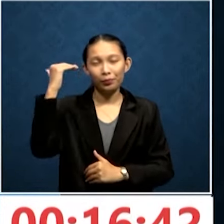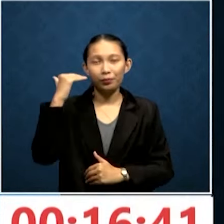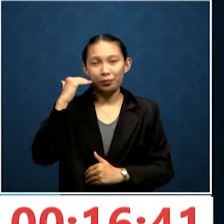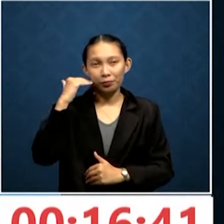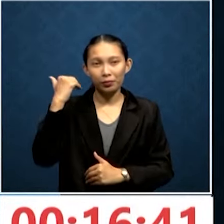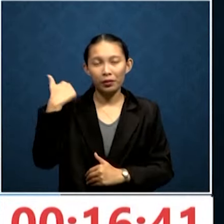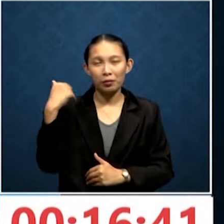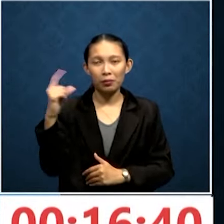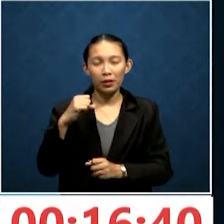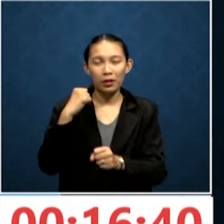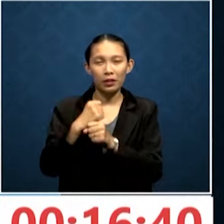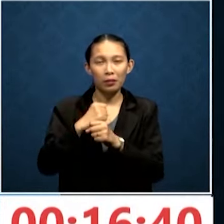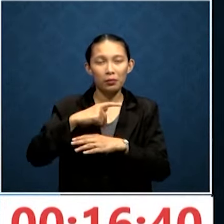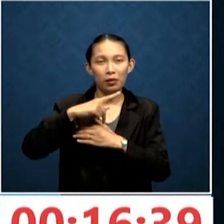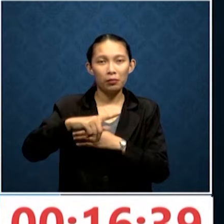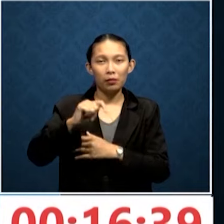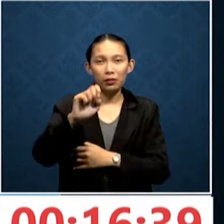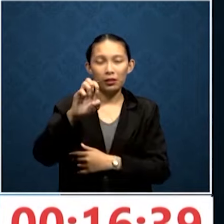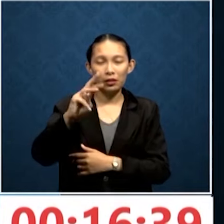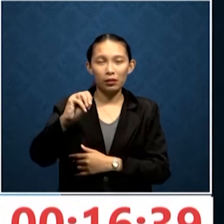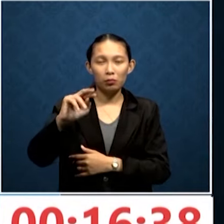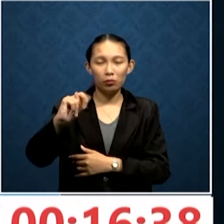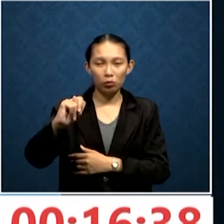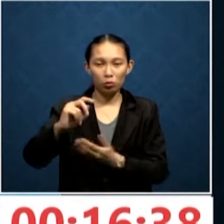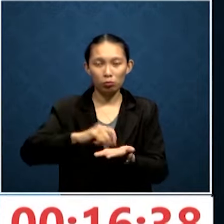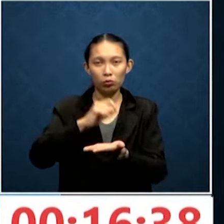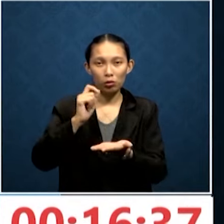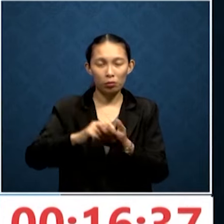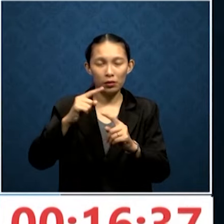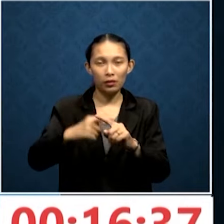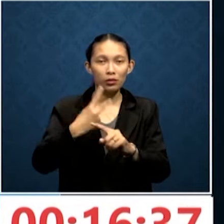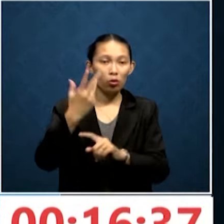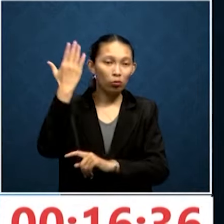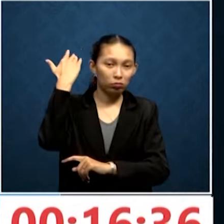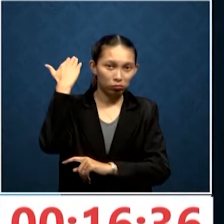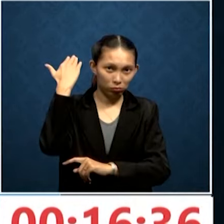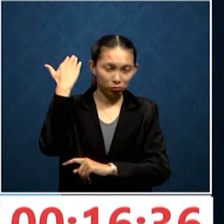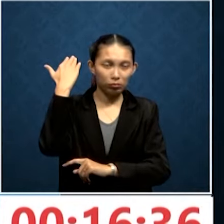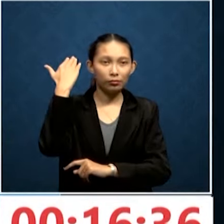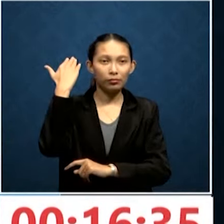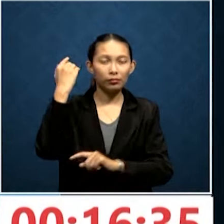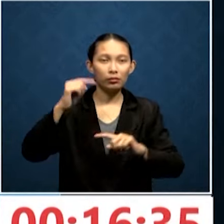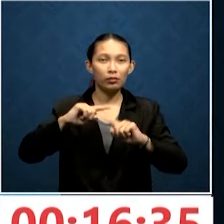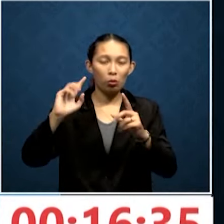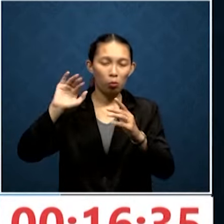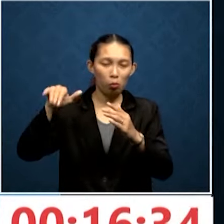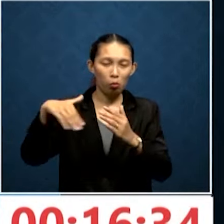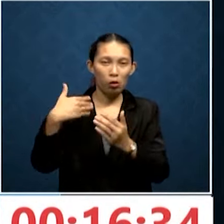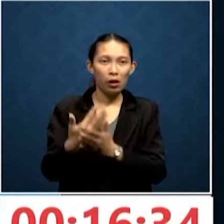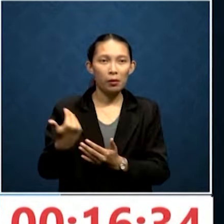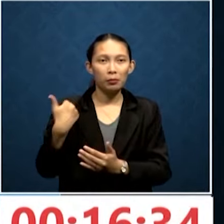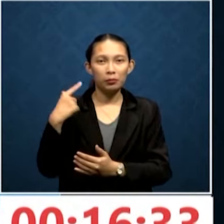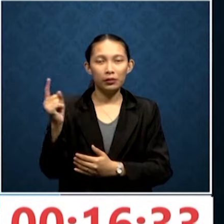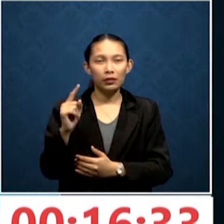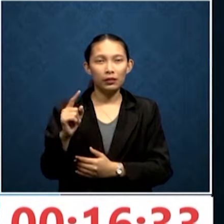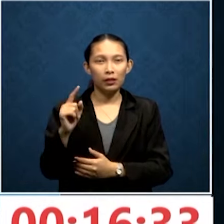สามารถทำให้เทมูมาจดทะเบียนในเดือนกุมภาพันธ์ที่ผ่านมาแต่เมื่อไปการมีสื่อม